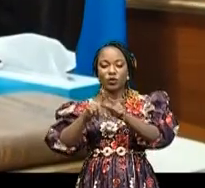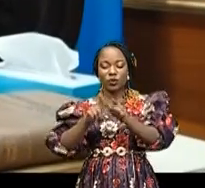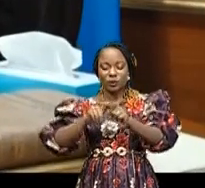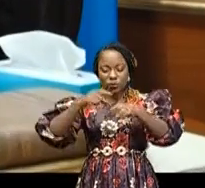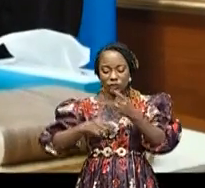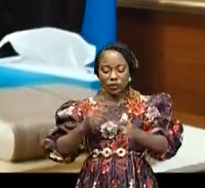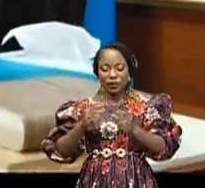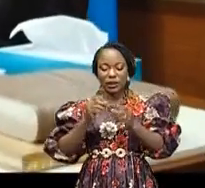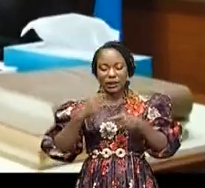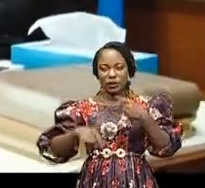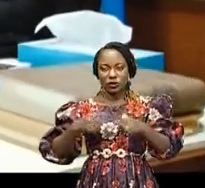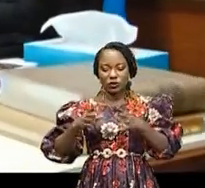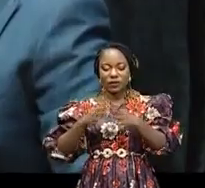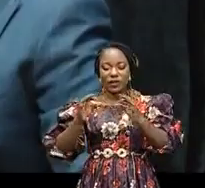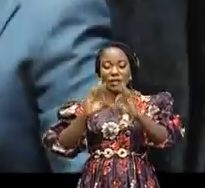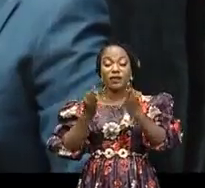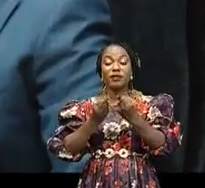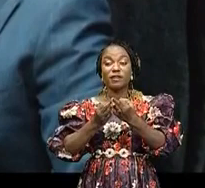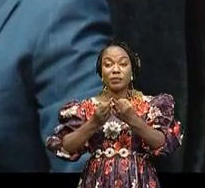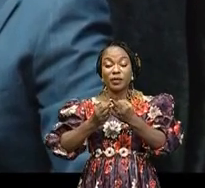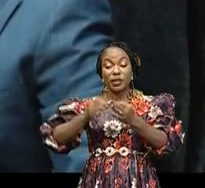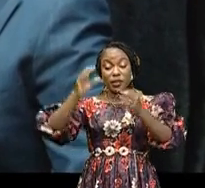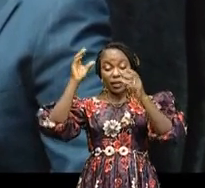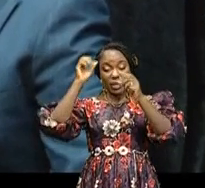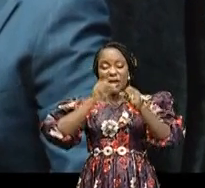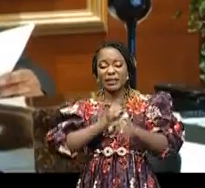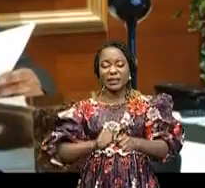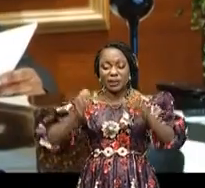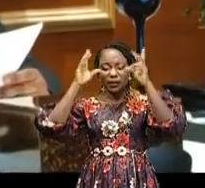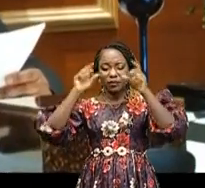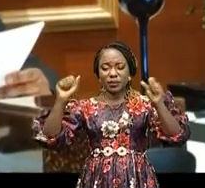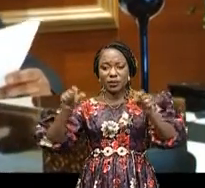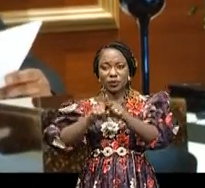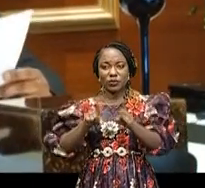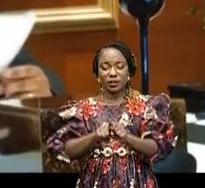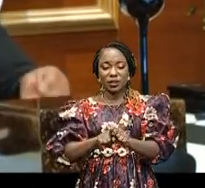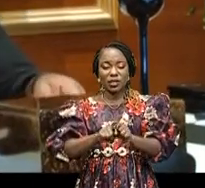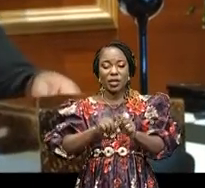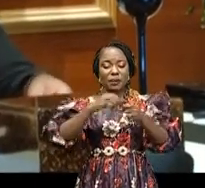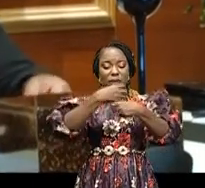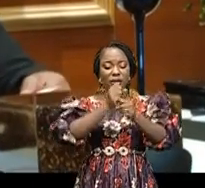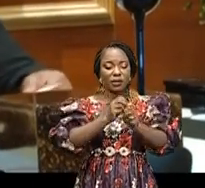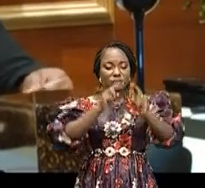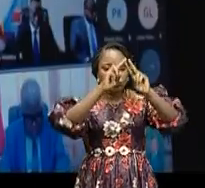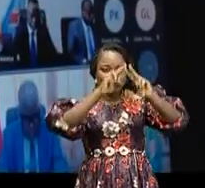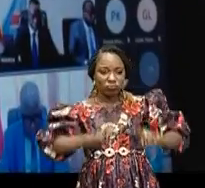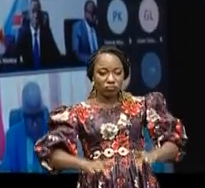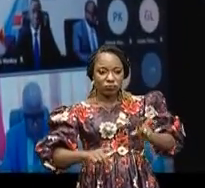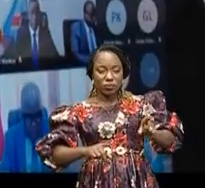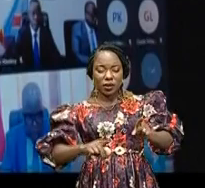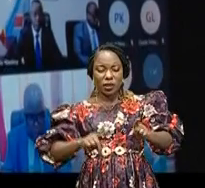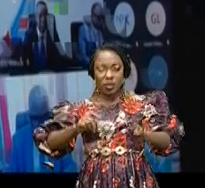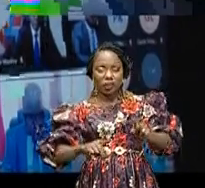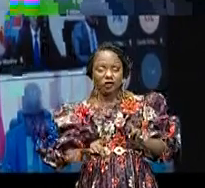discussions avec la famille de l'illustre disparu en vue de la création d'un musée privé dédié à sa